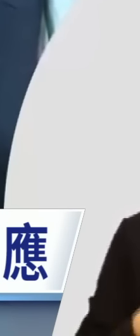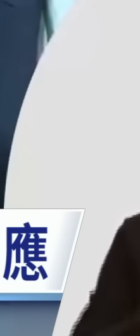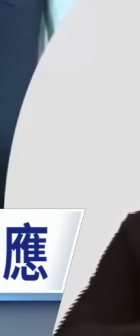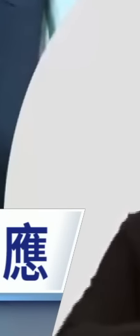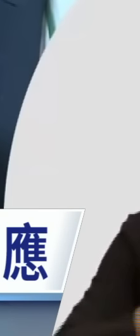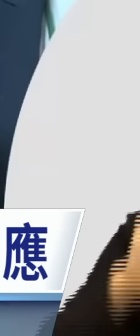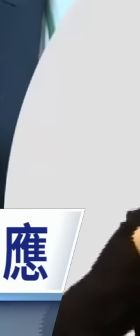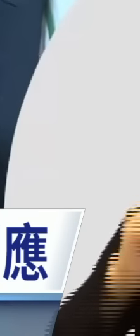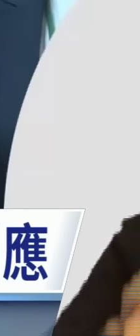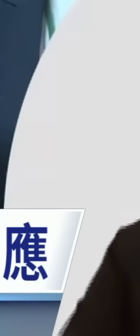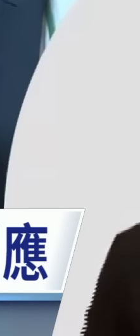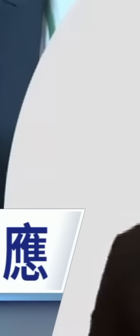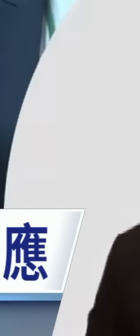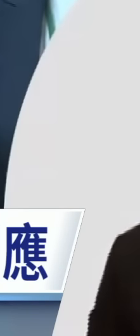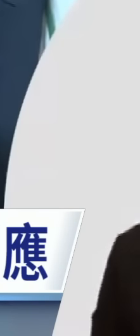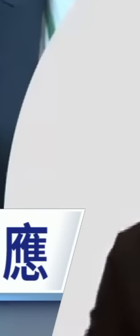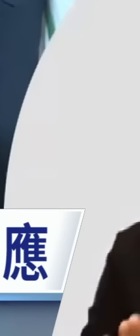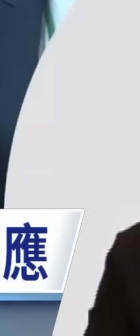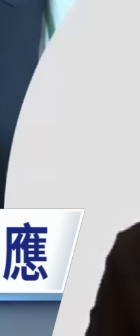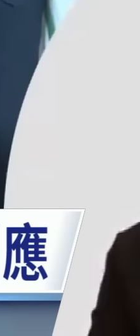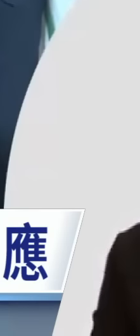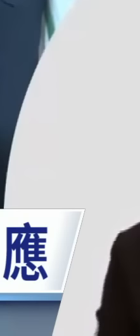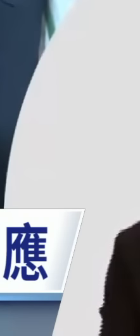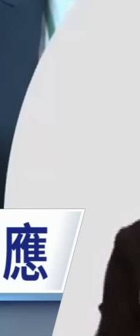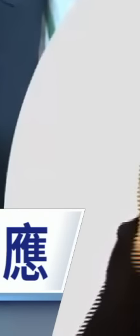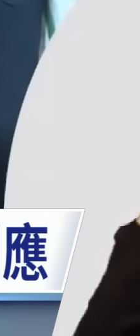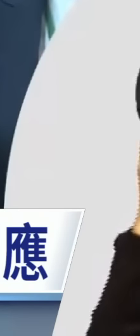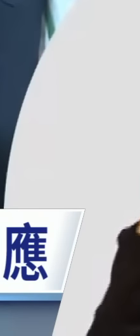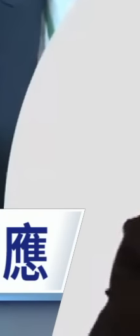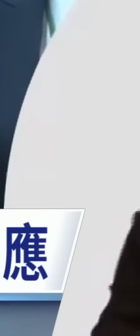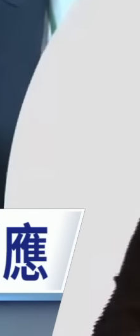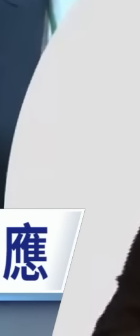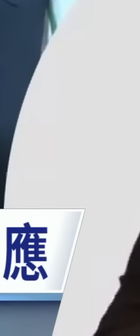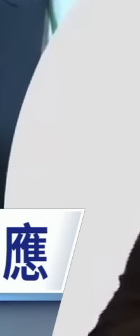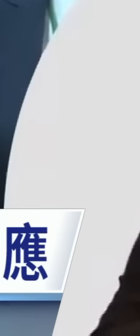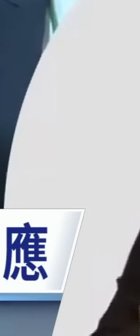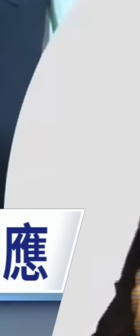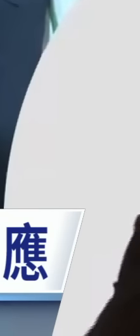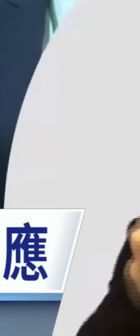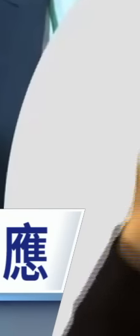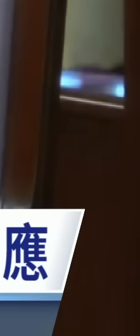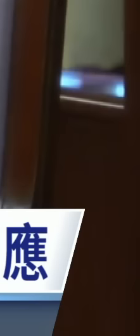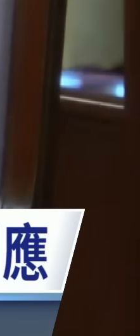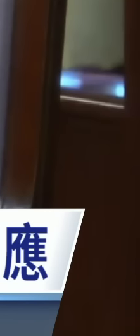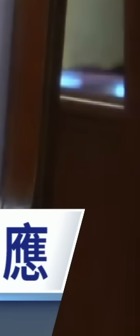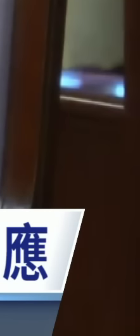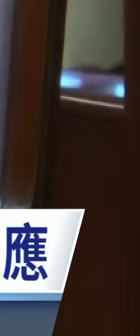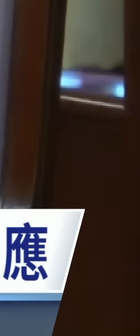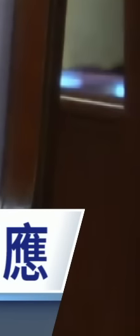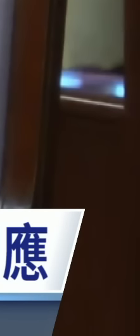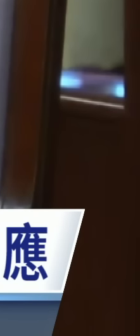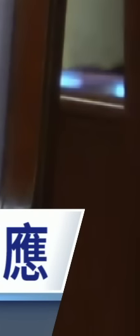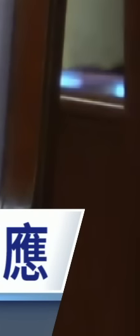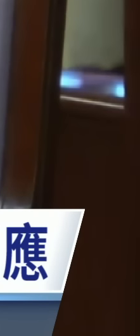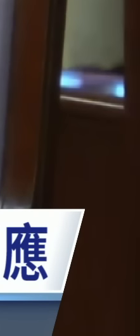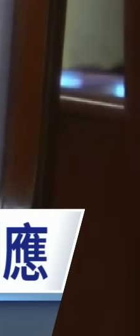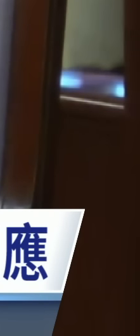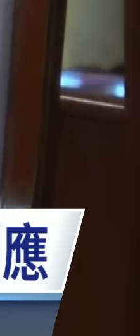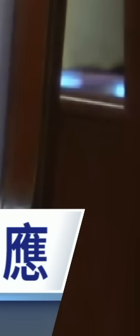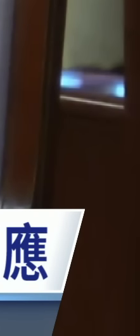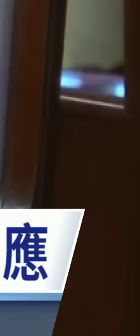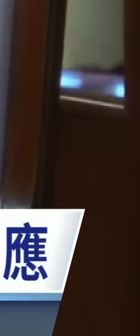总统拒绝接受国情报告的邀请会有什么样的回应，立法院是否会反制总统人事权，强调这攸关宪法法庭